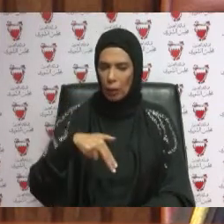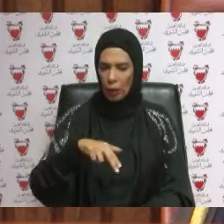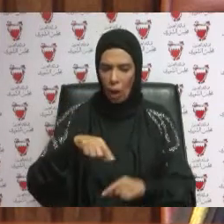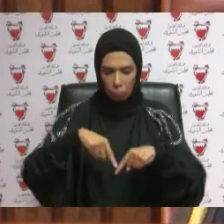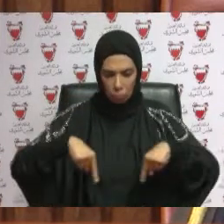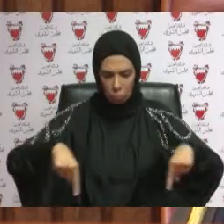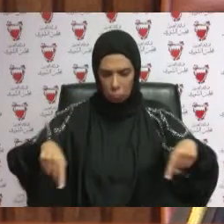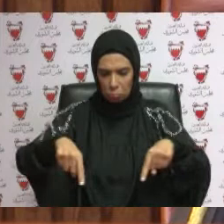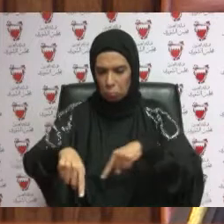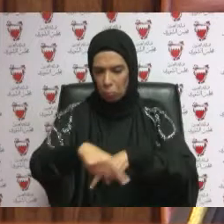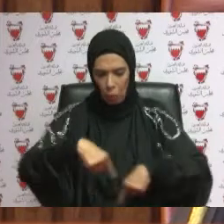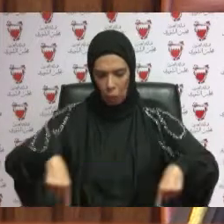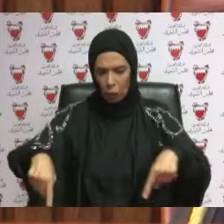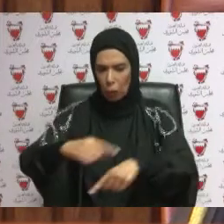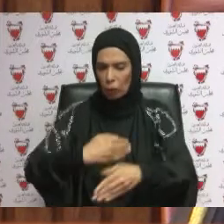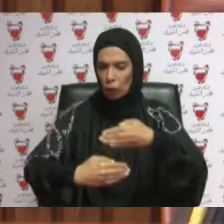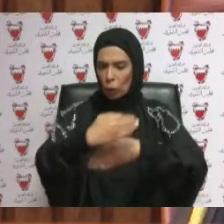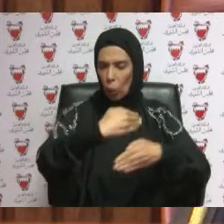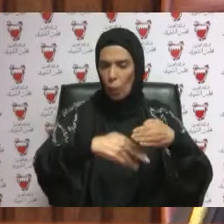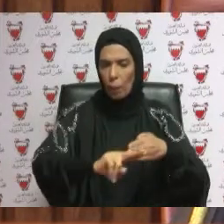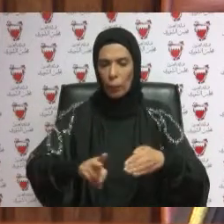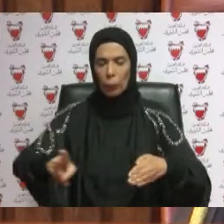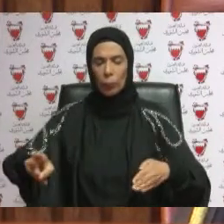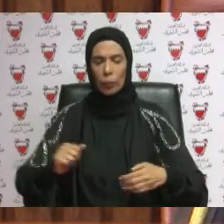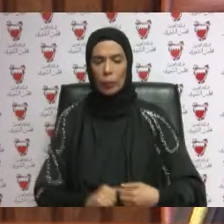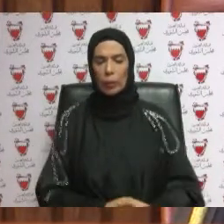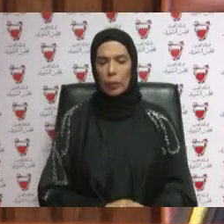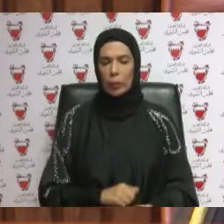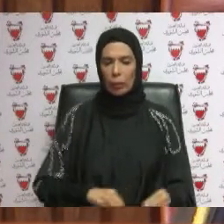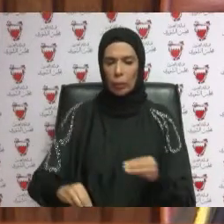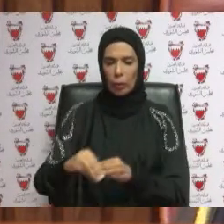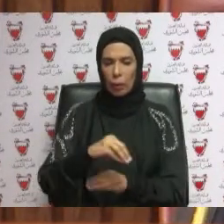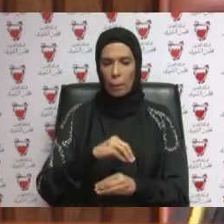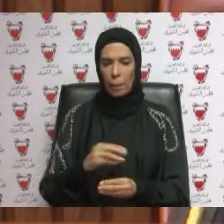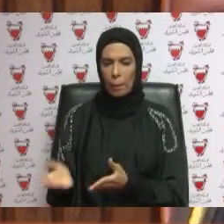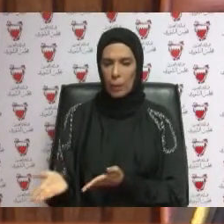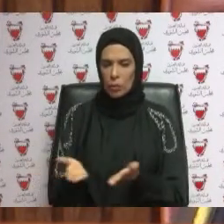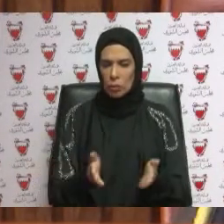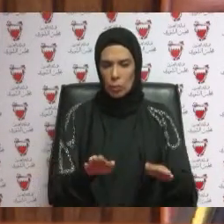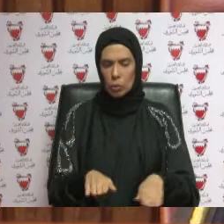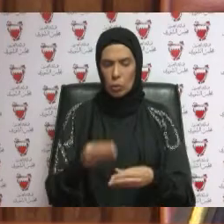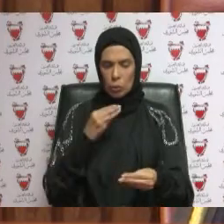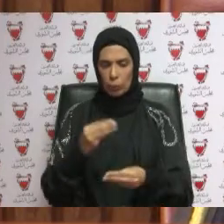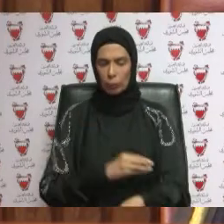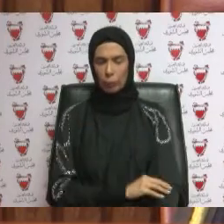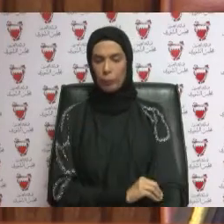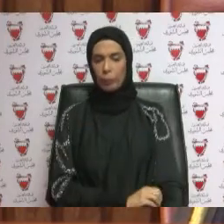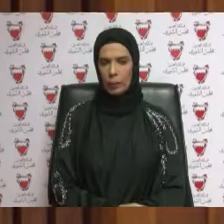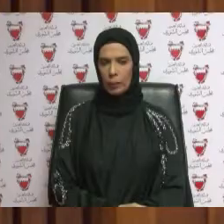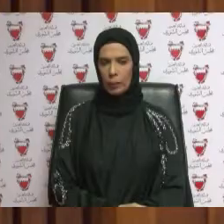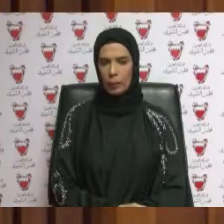العمراني المعد بناء على الاقتراح بقانون بصيغته المعدلة المقدم من مجلس الشورى. الأخ